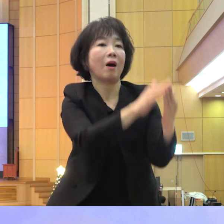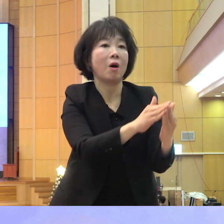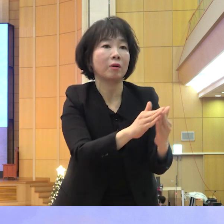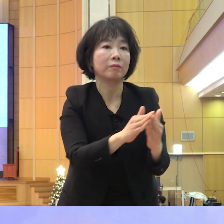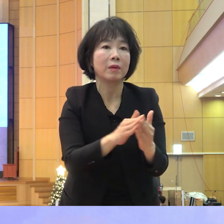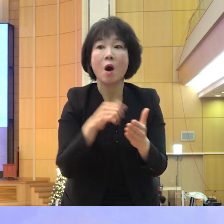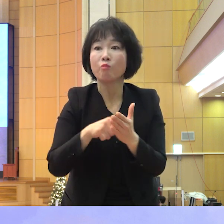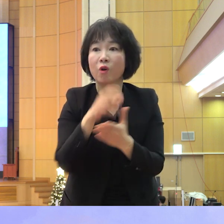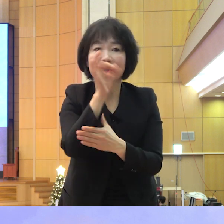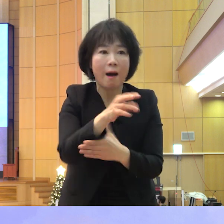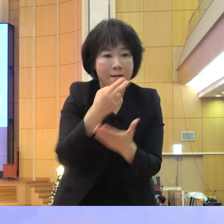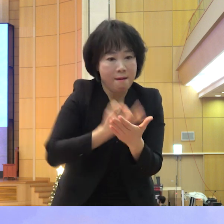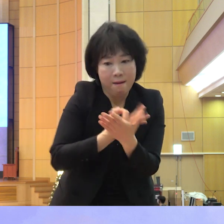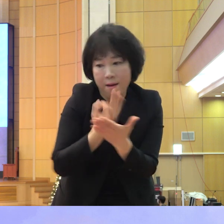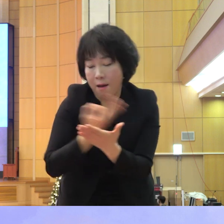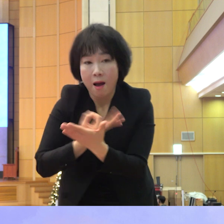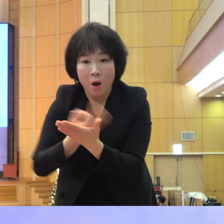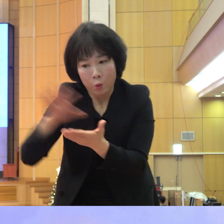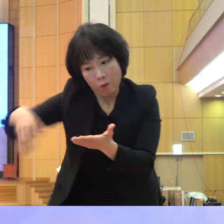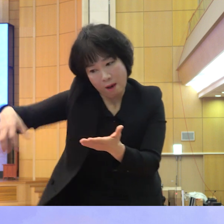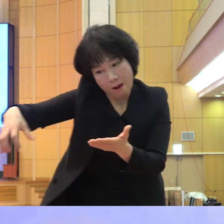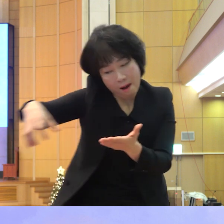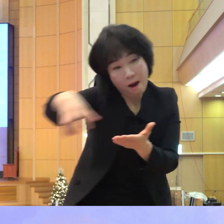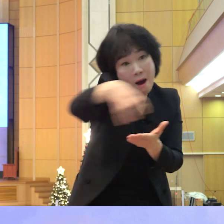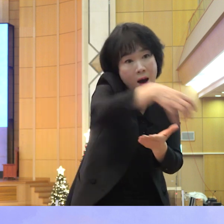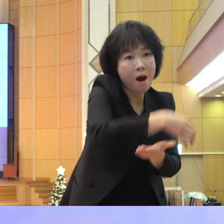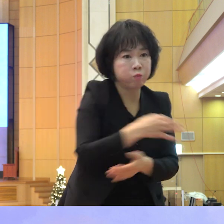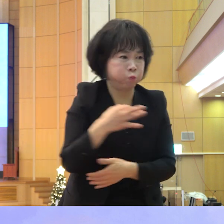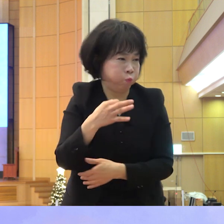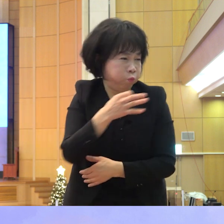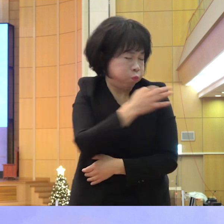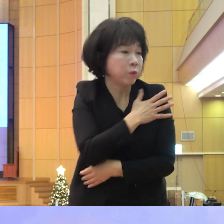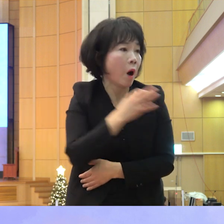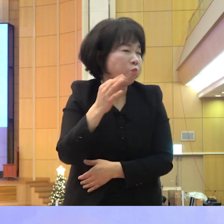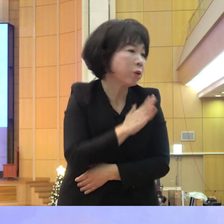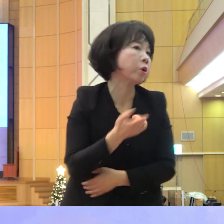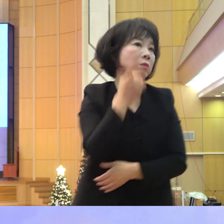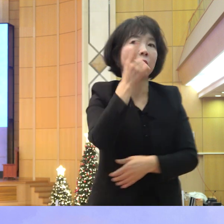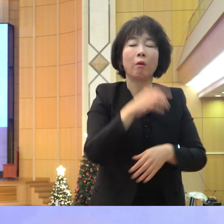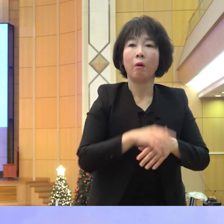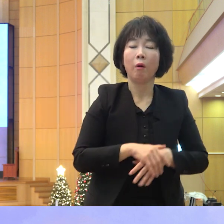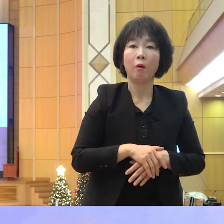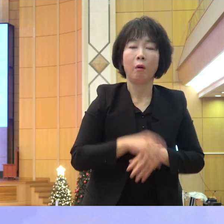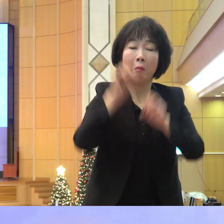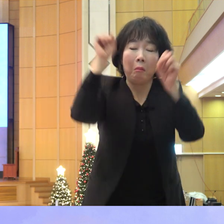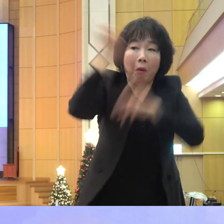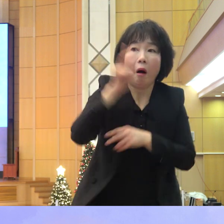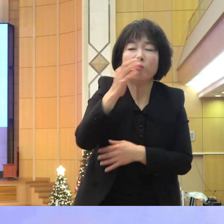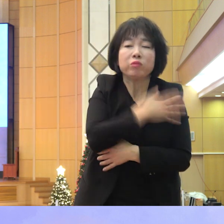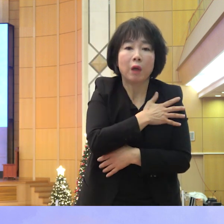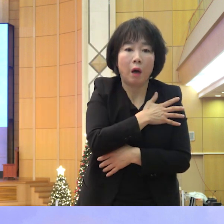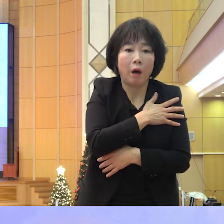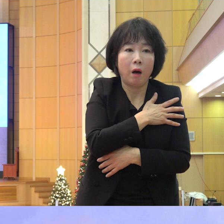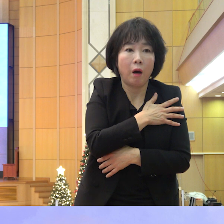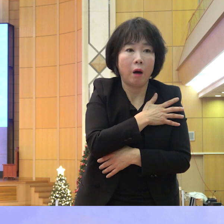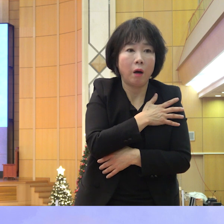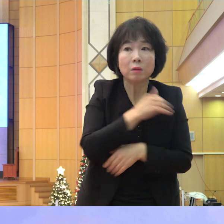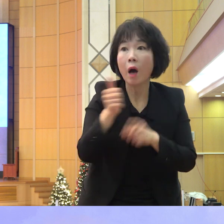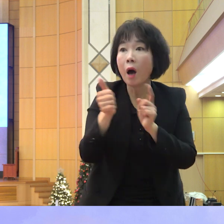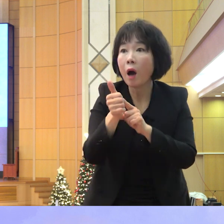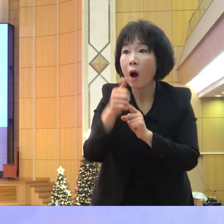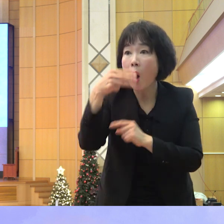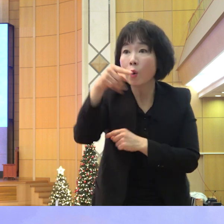장사해가지고 돈을 많이 벌었지요. 그러니까 현실적으로 보면 롯이라는 사람이 똑똑한